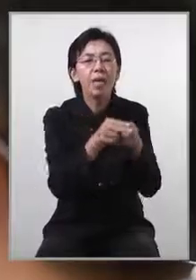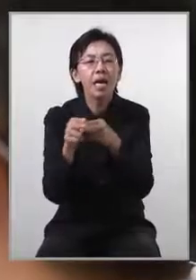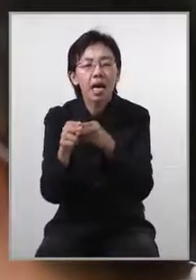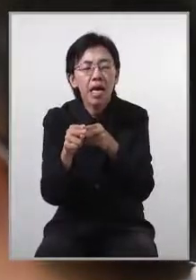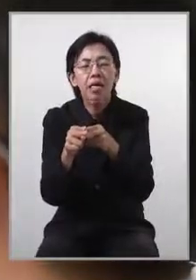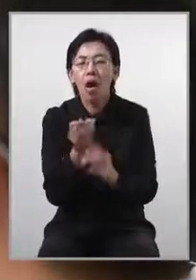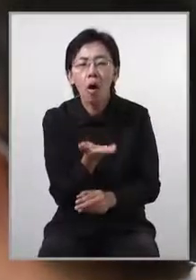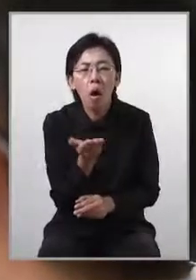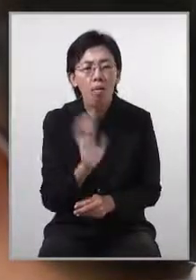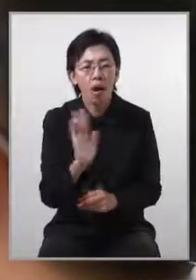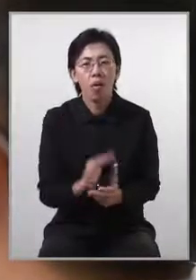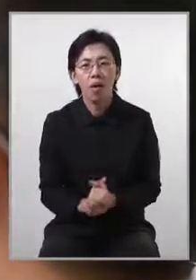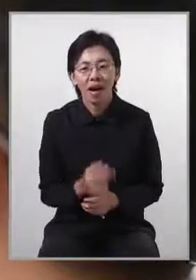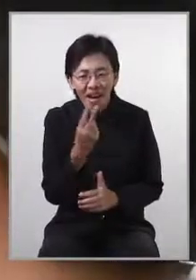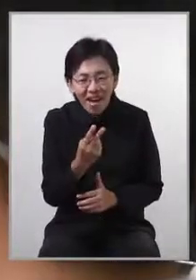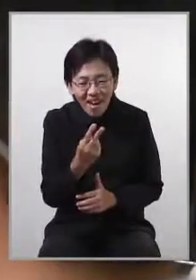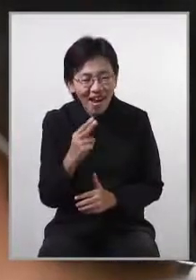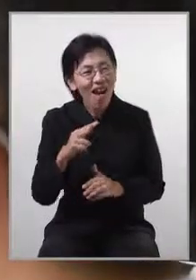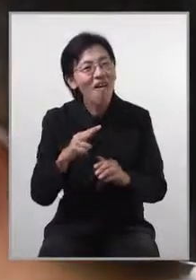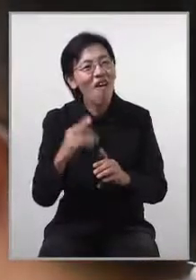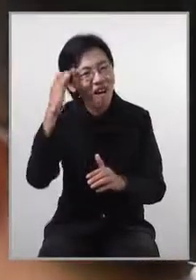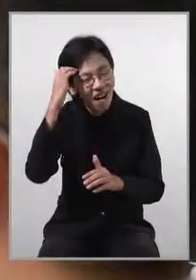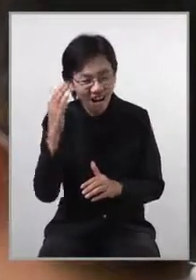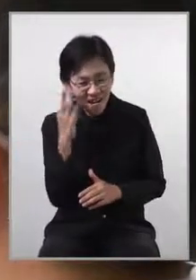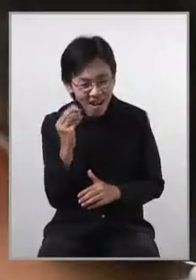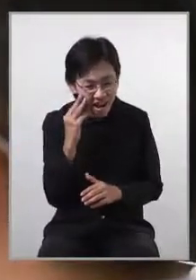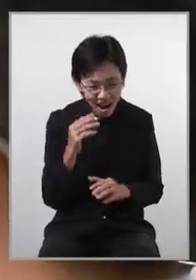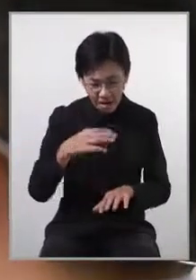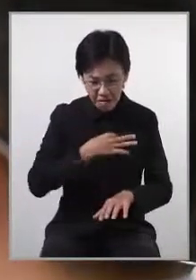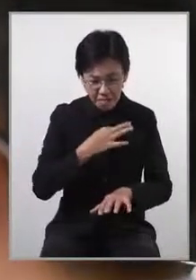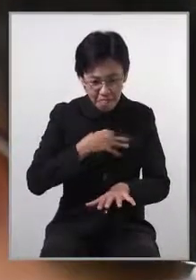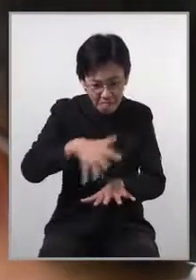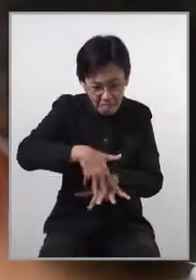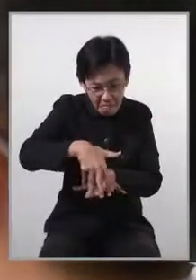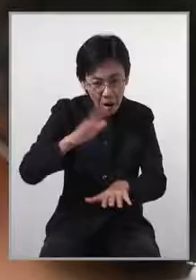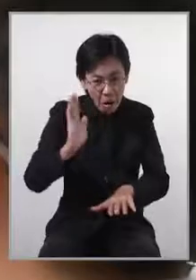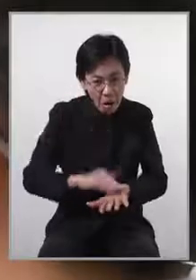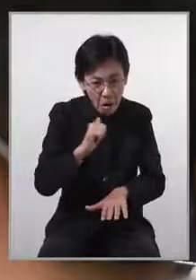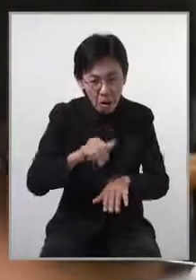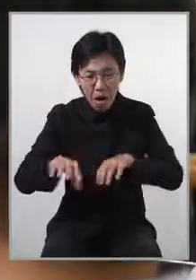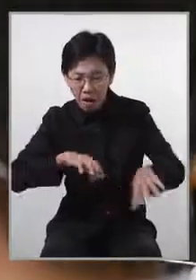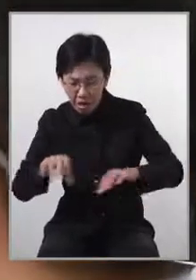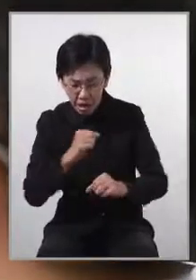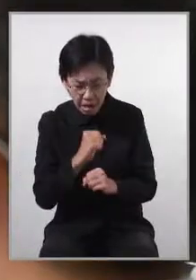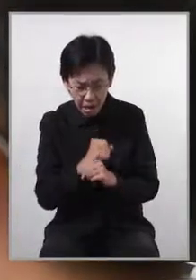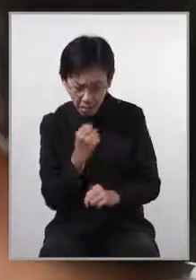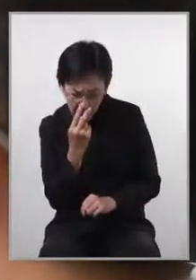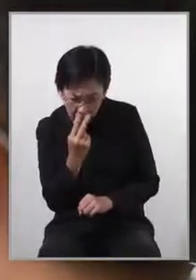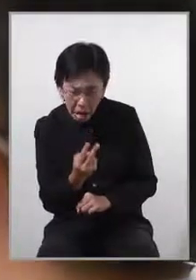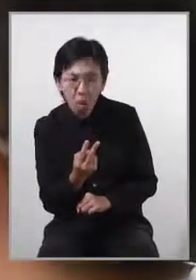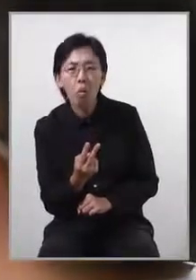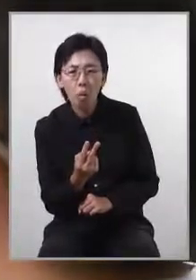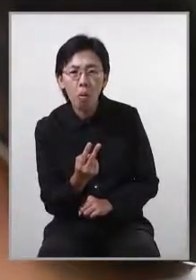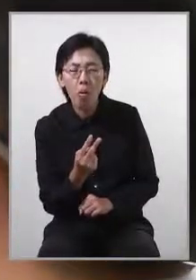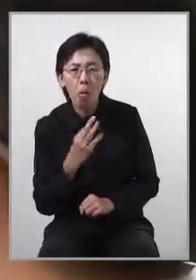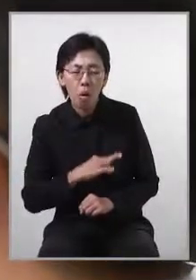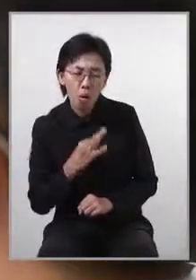ขาเห็นความน่ารักของเด็กๆเราเห็นความสามารถของเด็กๆเราเห็นการจัดการของพวกเราเขาค่อนข้างจ